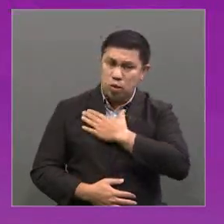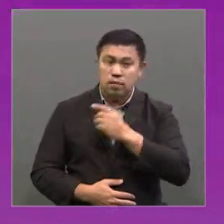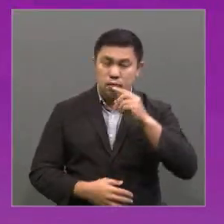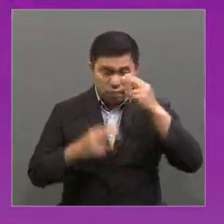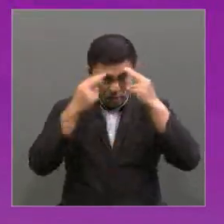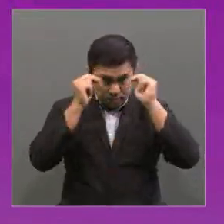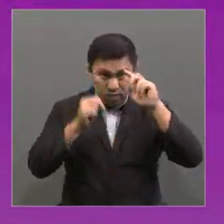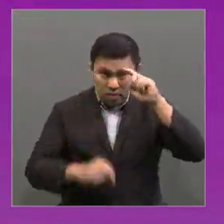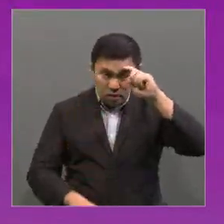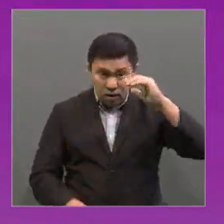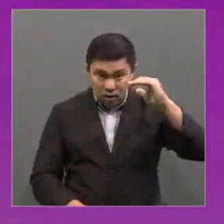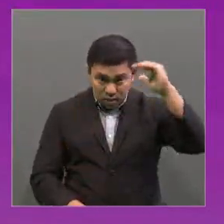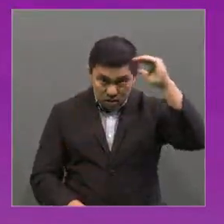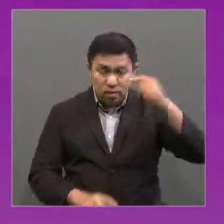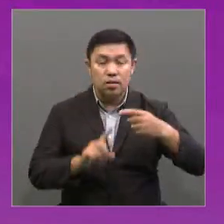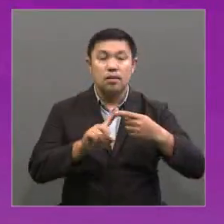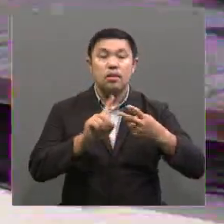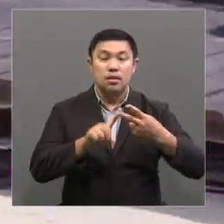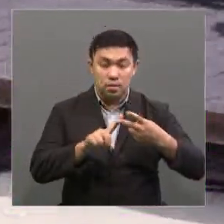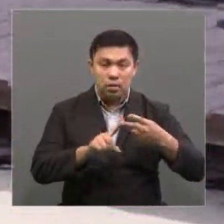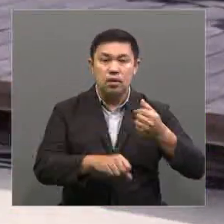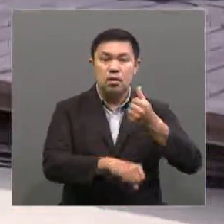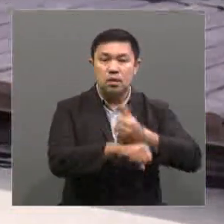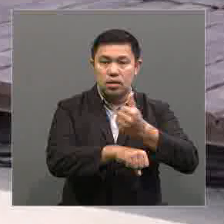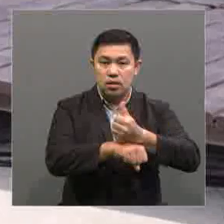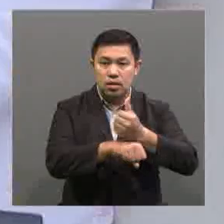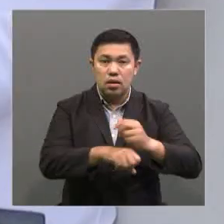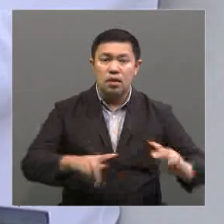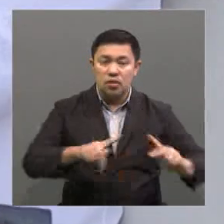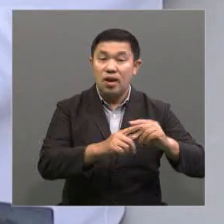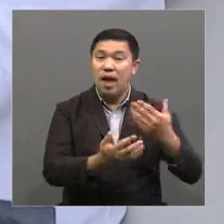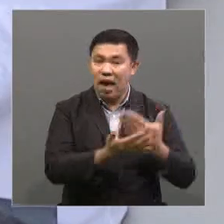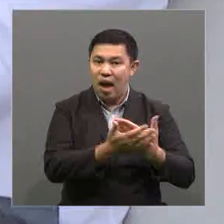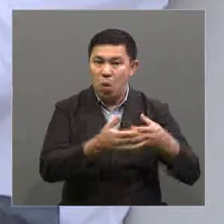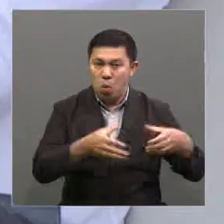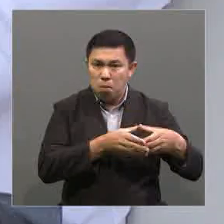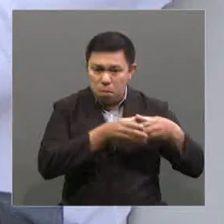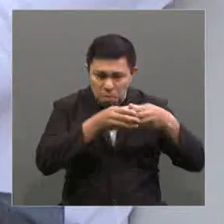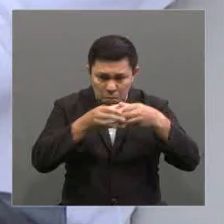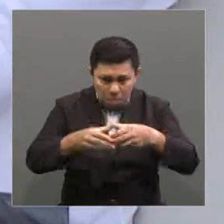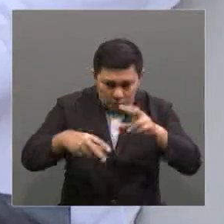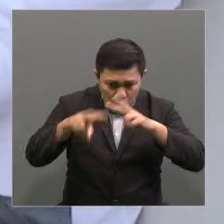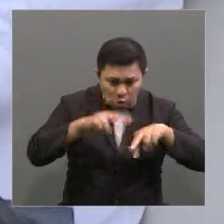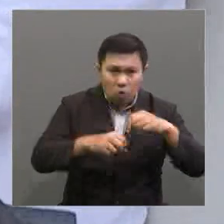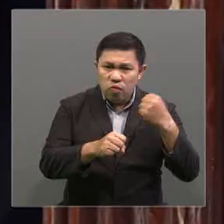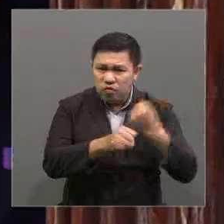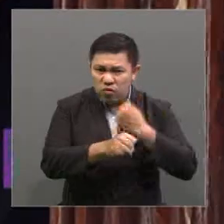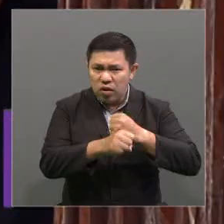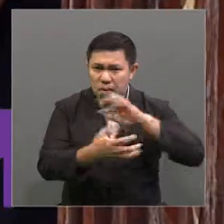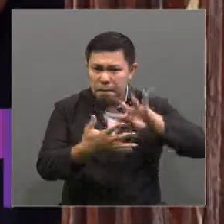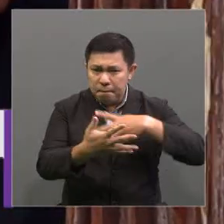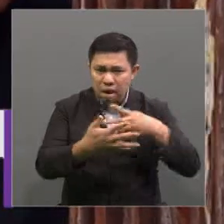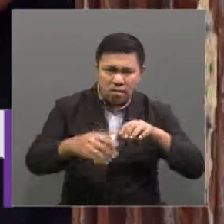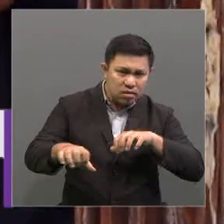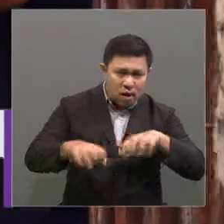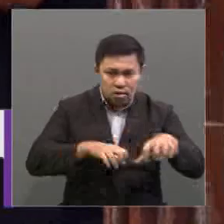รษฐาทวีสินนายกรัฐมนตรีและรัฐมนตรีว่าการกระทรวงการคลังพร้อมคณะลงพื้นที่ตรวจราชการติดตามการฝึกซ้อมแผนการบริ